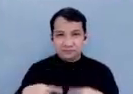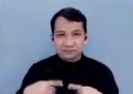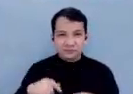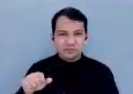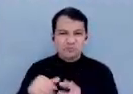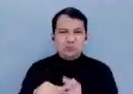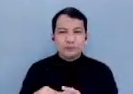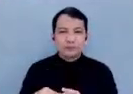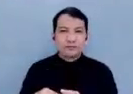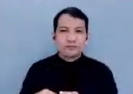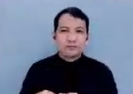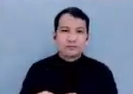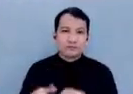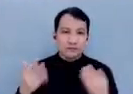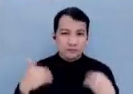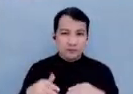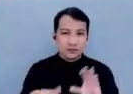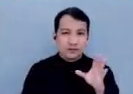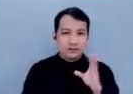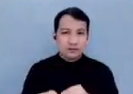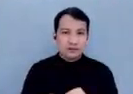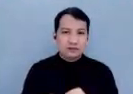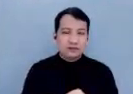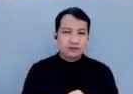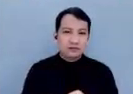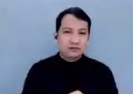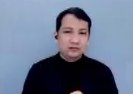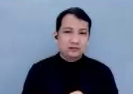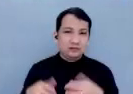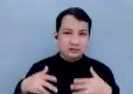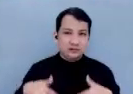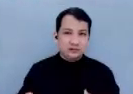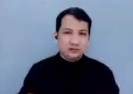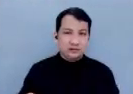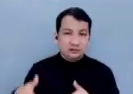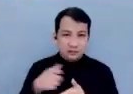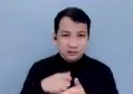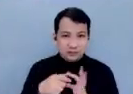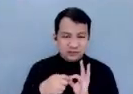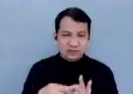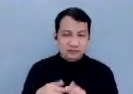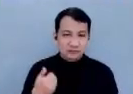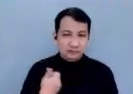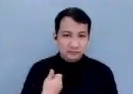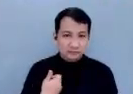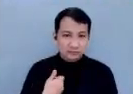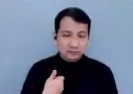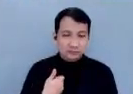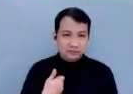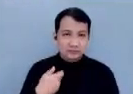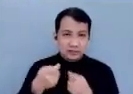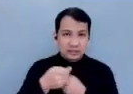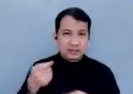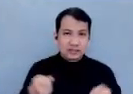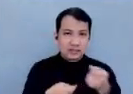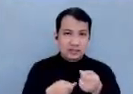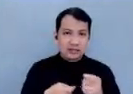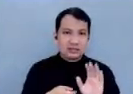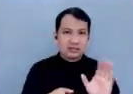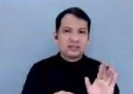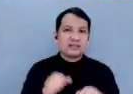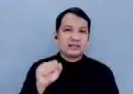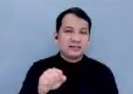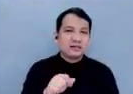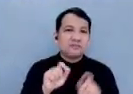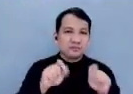as elegant as this, pag naka-gown. Uso ba sa mga collectors like yourselves ang nagtitrade? Yes, yes. So pwede